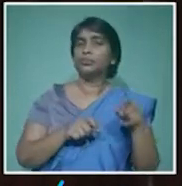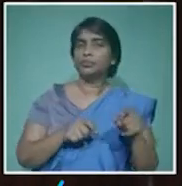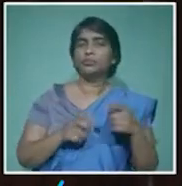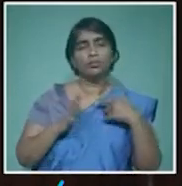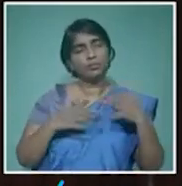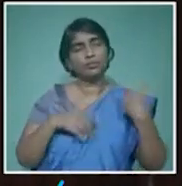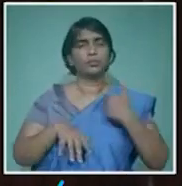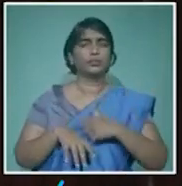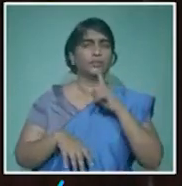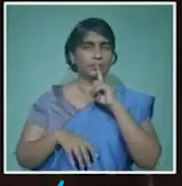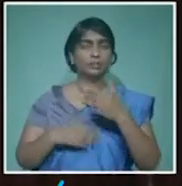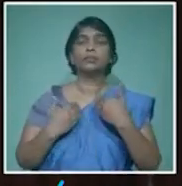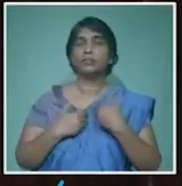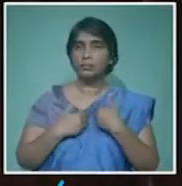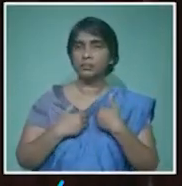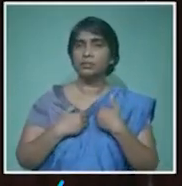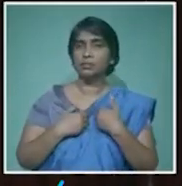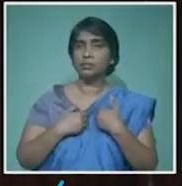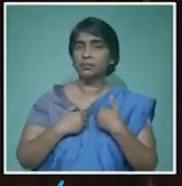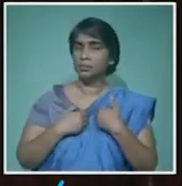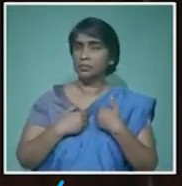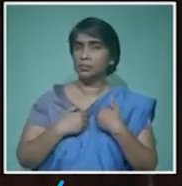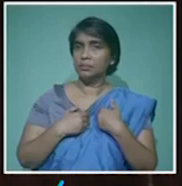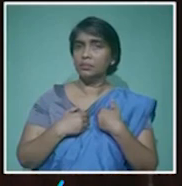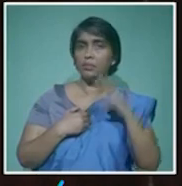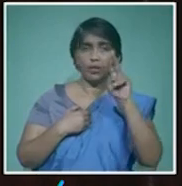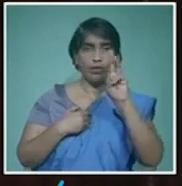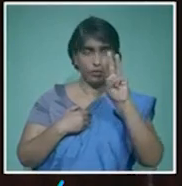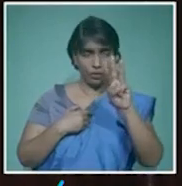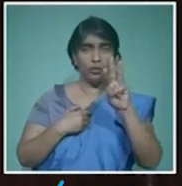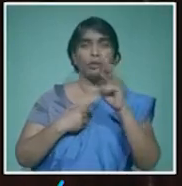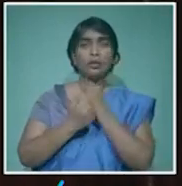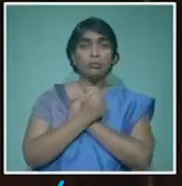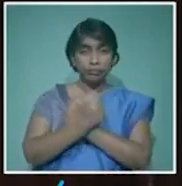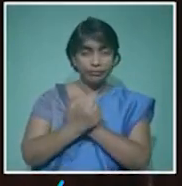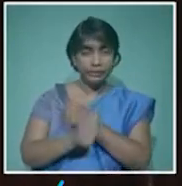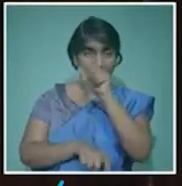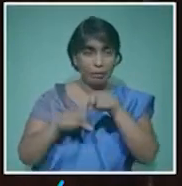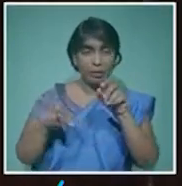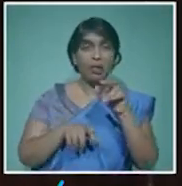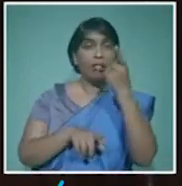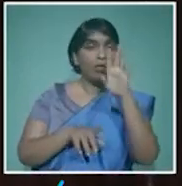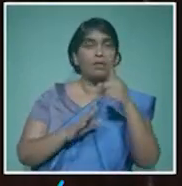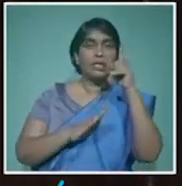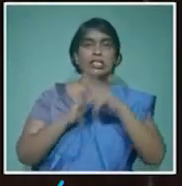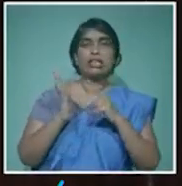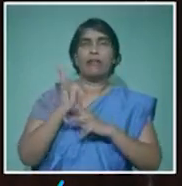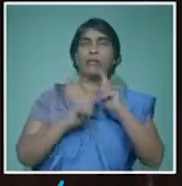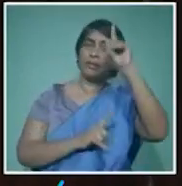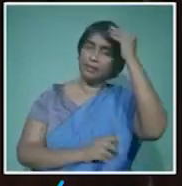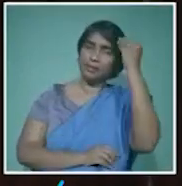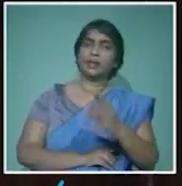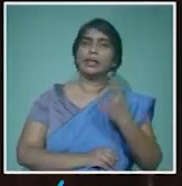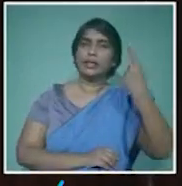ඕනෑම වෙලාවක් කියනවා මගේ අතඩංගුවට ගත්ත 23,14ක් ජනතා විමුක්ති පෙරමුණේ ප්‍රබල ක්‍රියාකාරී. හැබැයි සභා ධර්මයේ දඬුවම් දෙනවා.